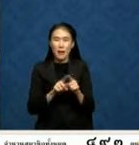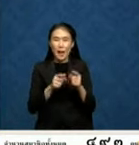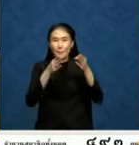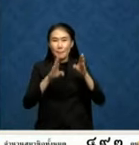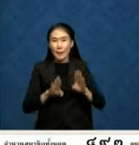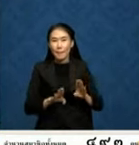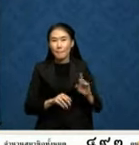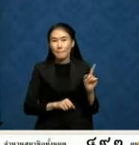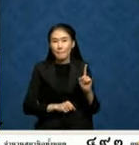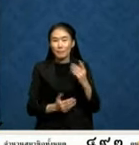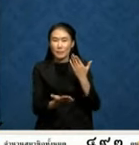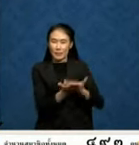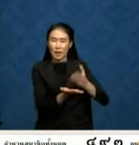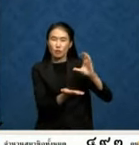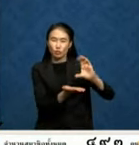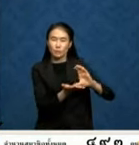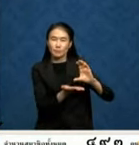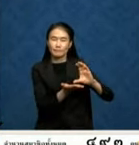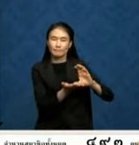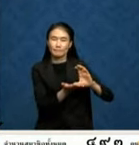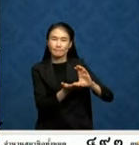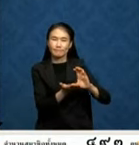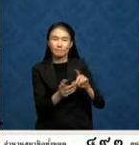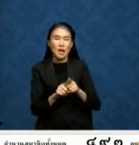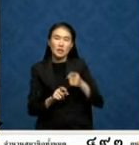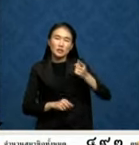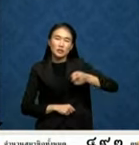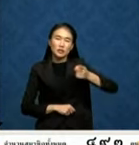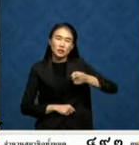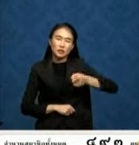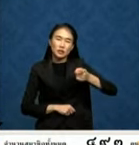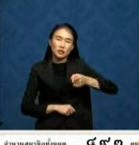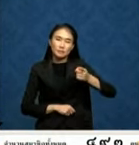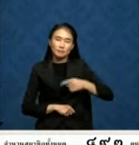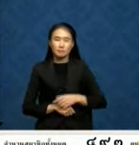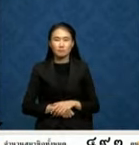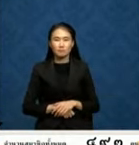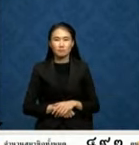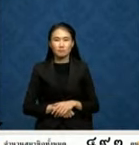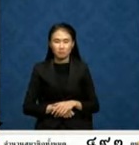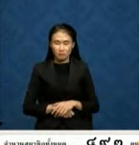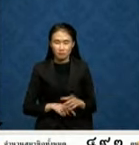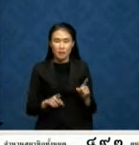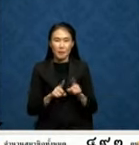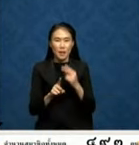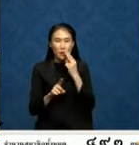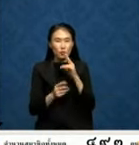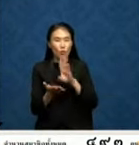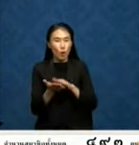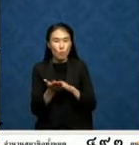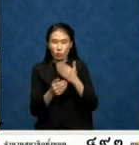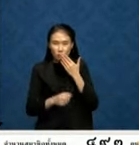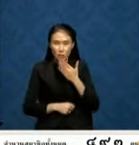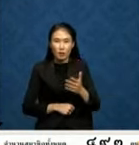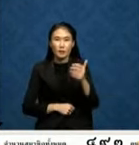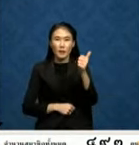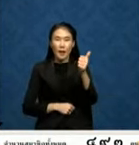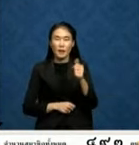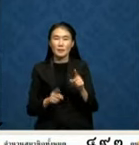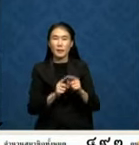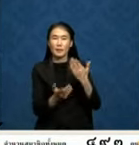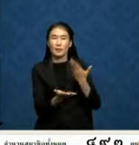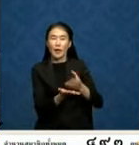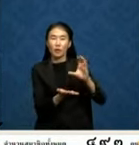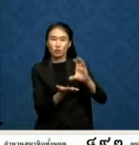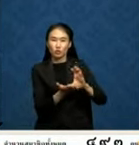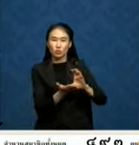ณะที่มีต้นทุนที่คงที่นะครับแล้วก็ไม่มีแล้วก็มีเสถียรภาพในระยะยาวแล้วก็ควรเป็นต้นทุนในราคา